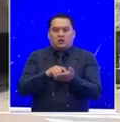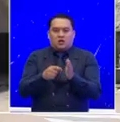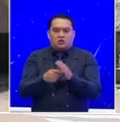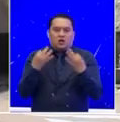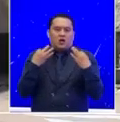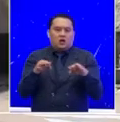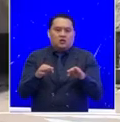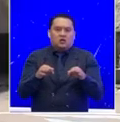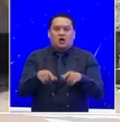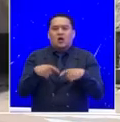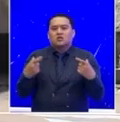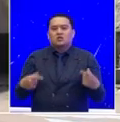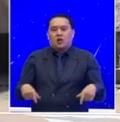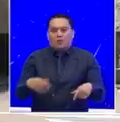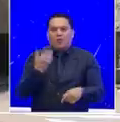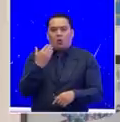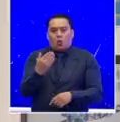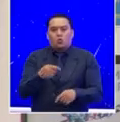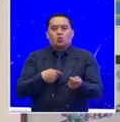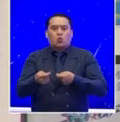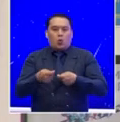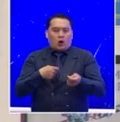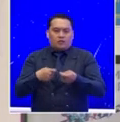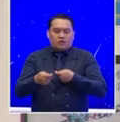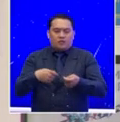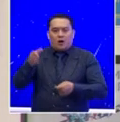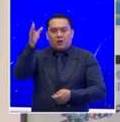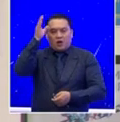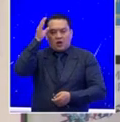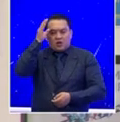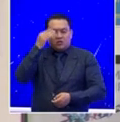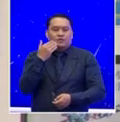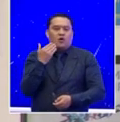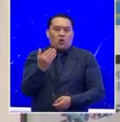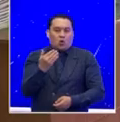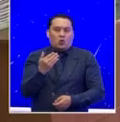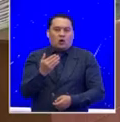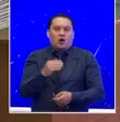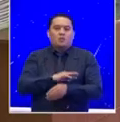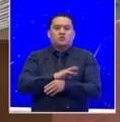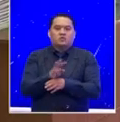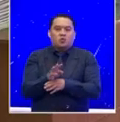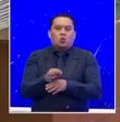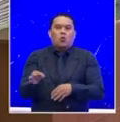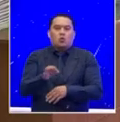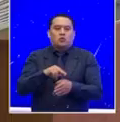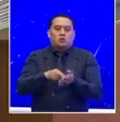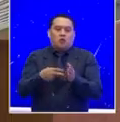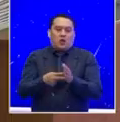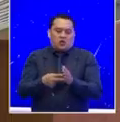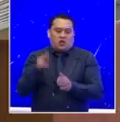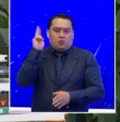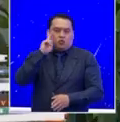освобождены от выпускных экзаменов. По словам заместителя руководителя управления образования Жанел Сулейменовой, охват учащихся области в плане